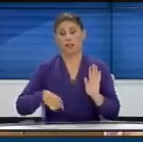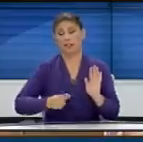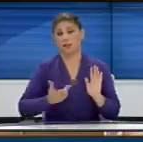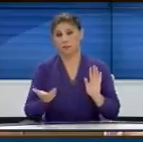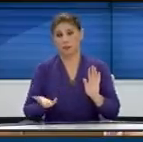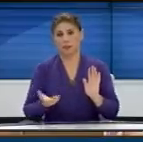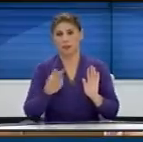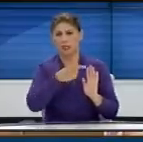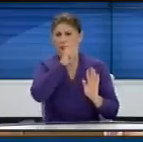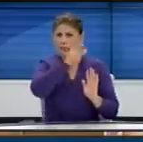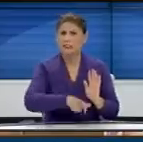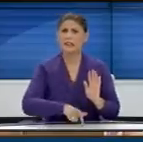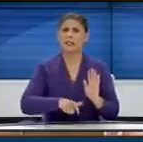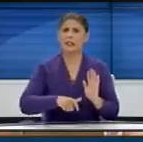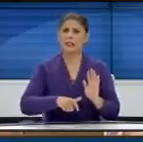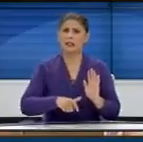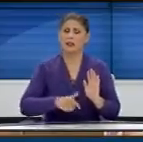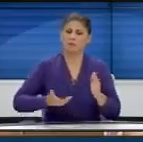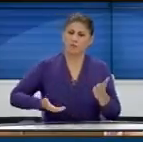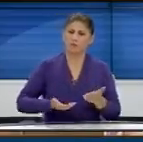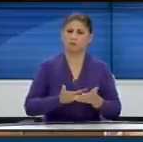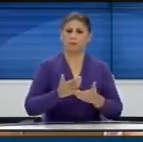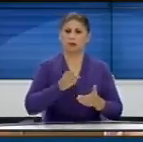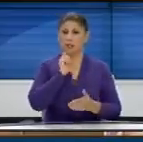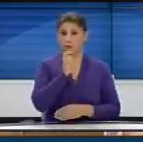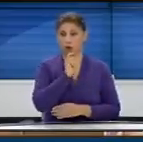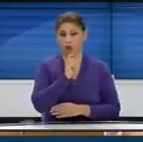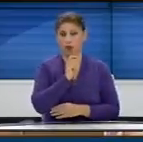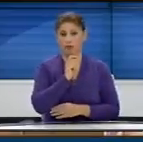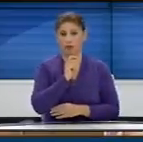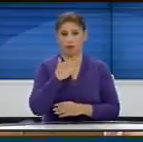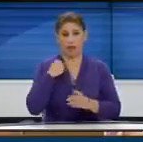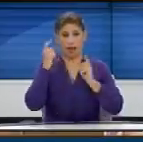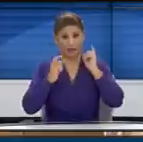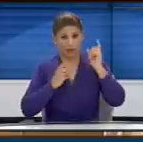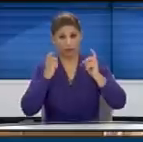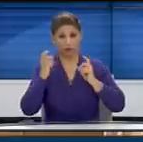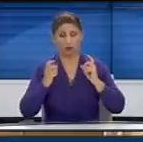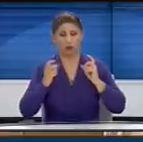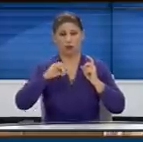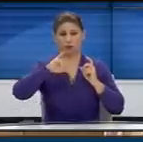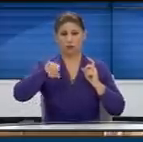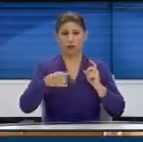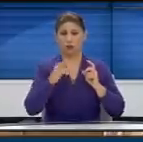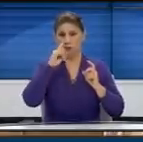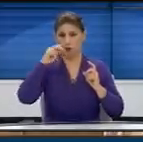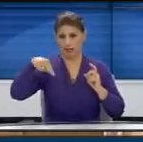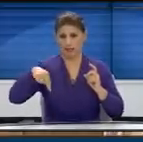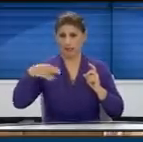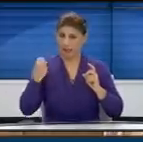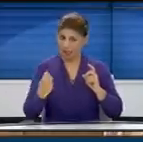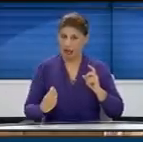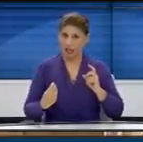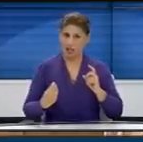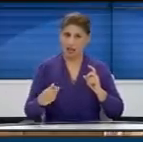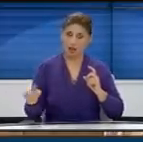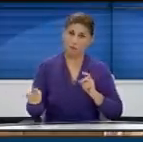Δεν σας πείραξε. Εσείς οι ίδιοι ασκήσατε δίωξη εναντίον δημοσιογράφων. Αναρωτιέμαι για τον Τζούλιαν Ασάνζ τι λέτε. Καλά κάνει και σαπίζει